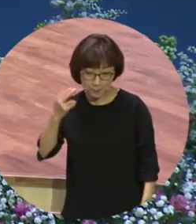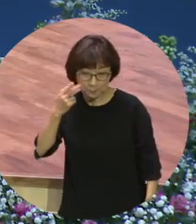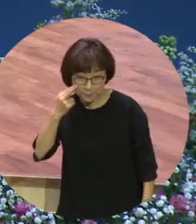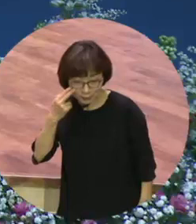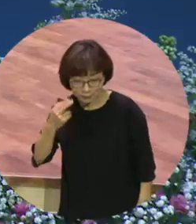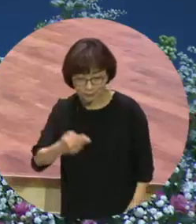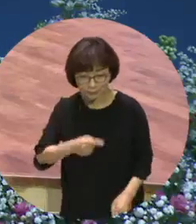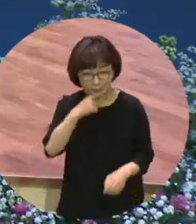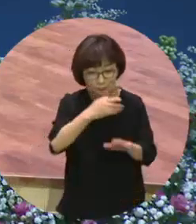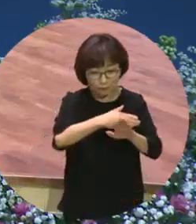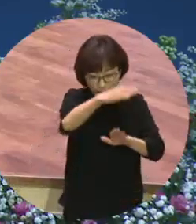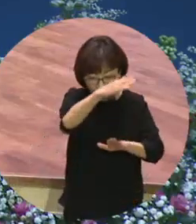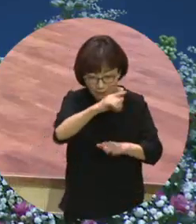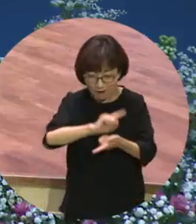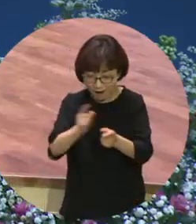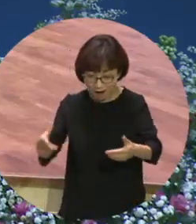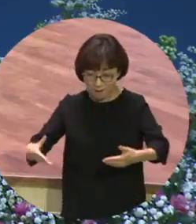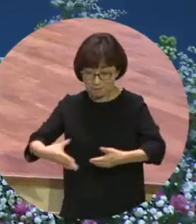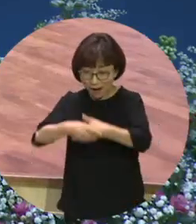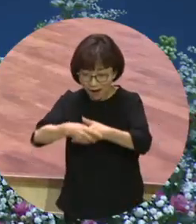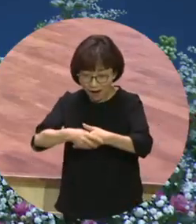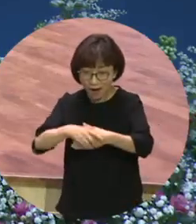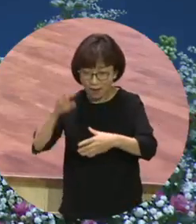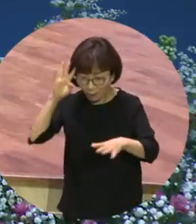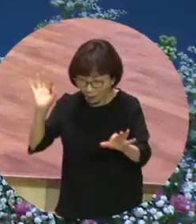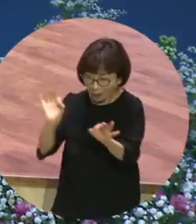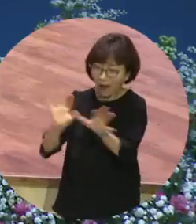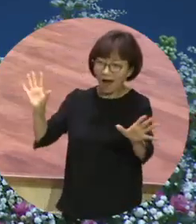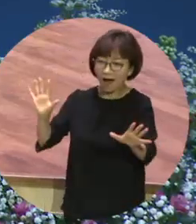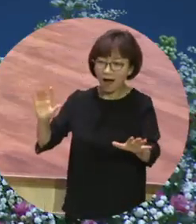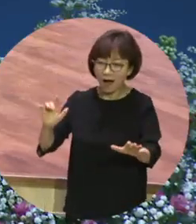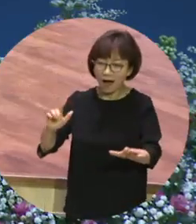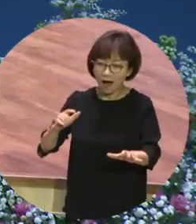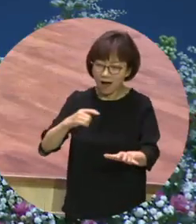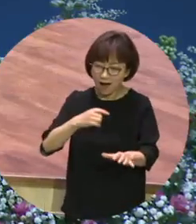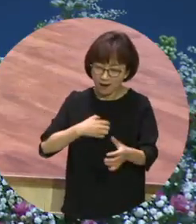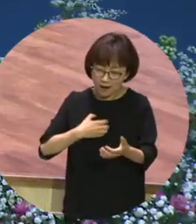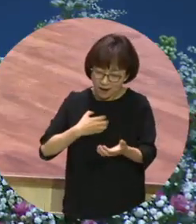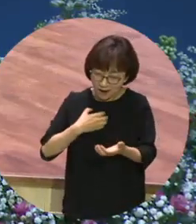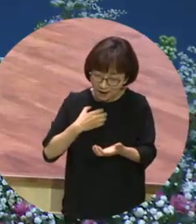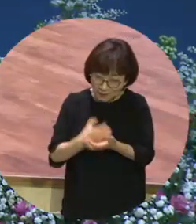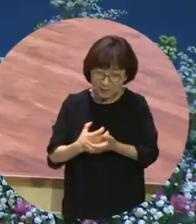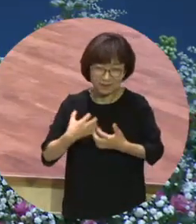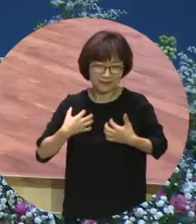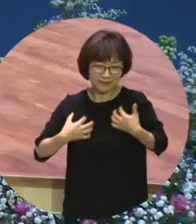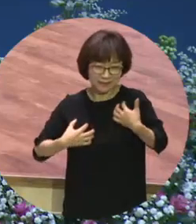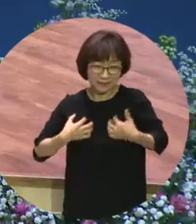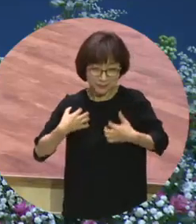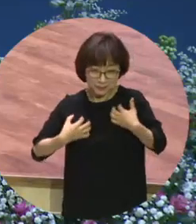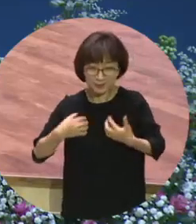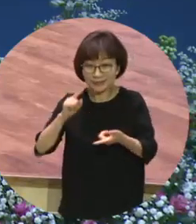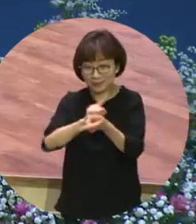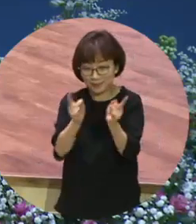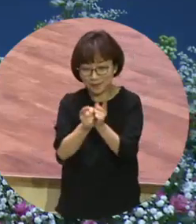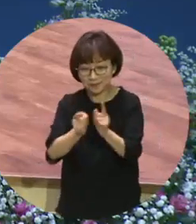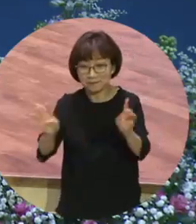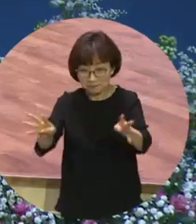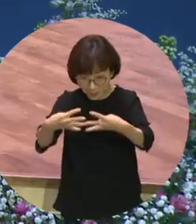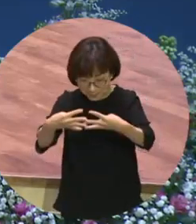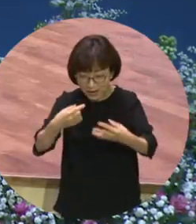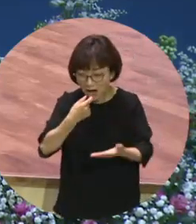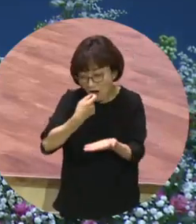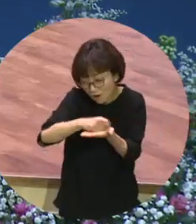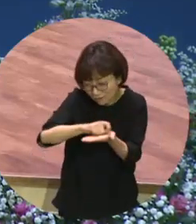것 자체가 너무 감격스럽고 서로 공동 합의문을 이제 서명했기 때문에